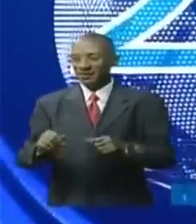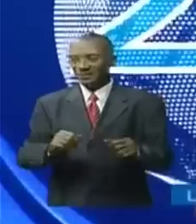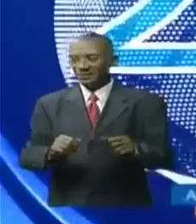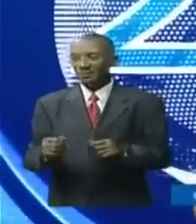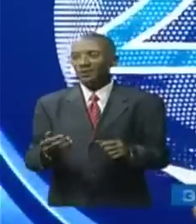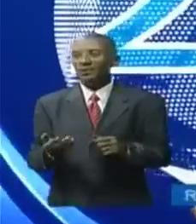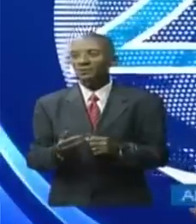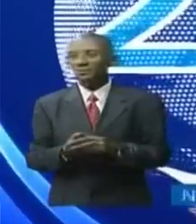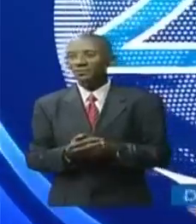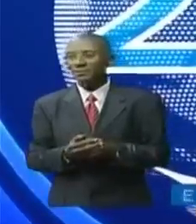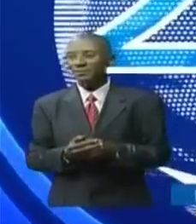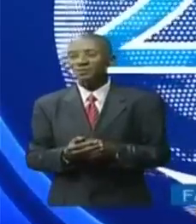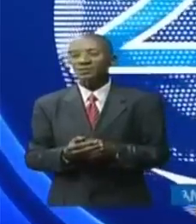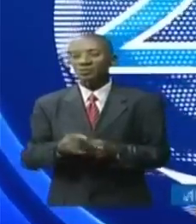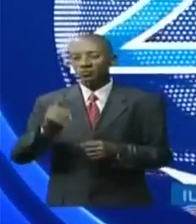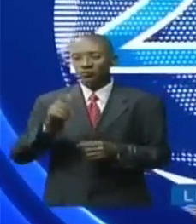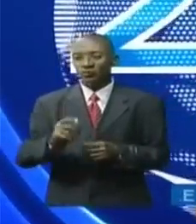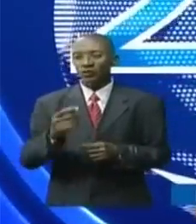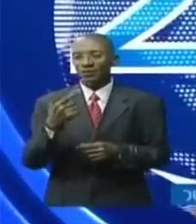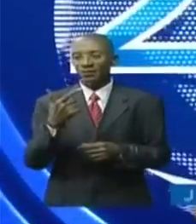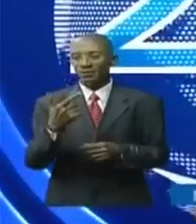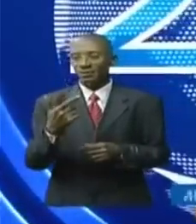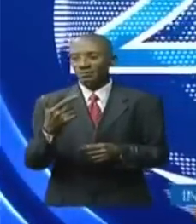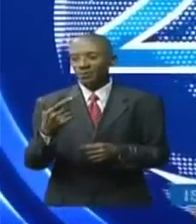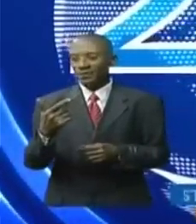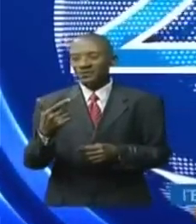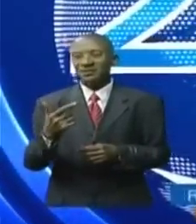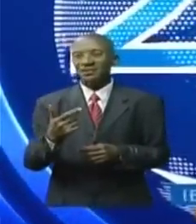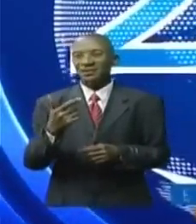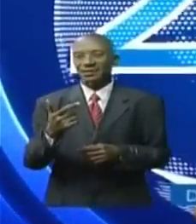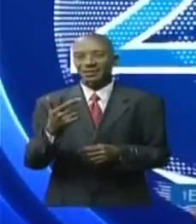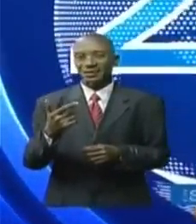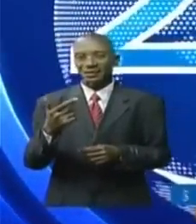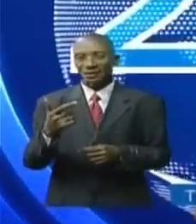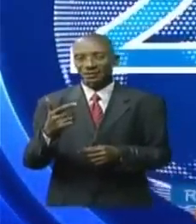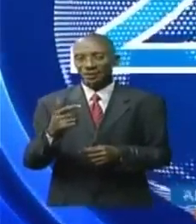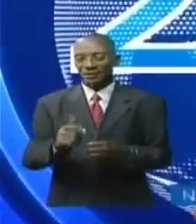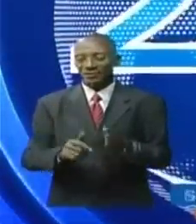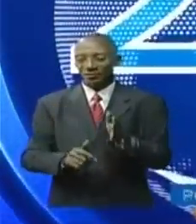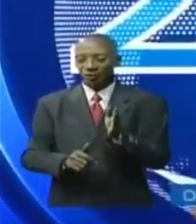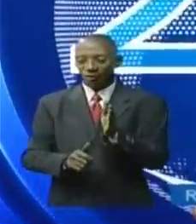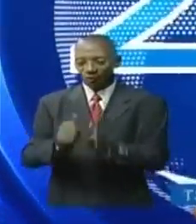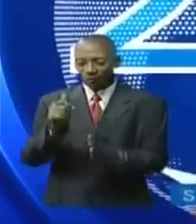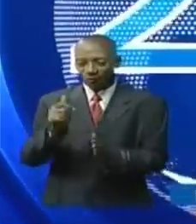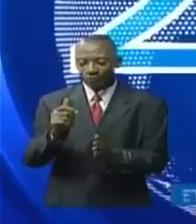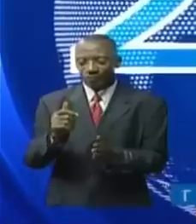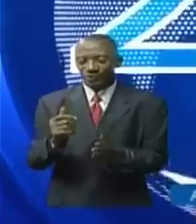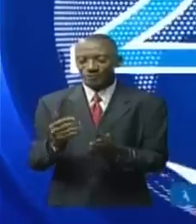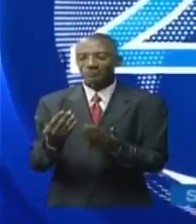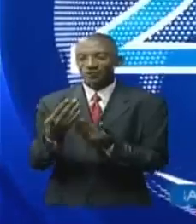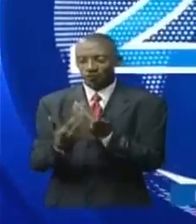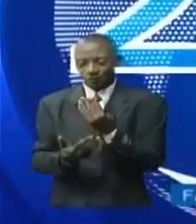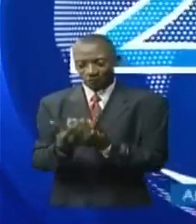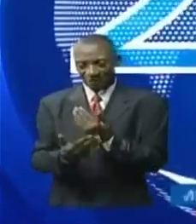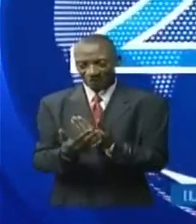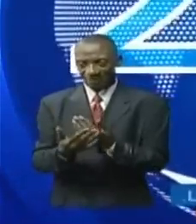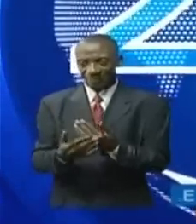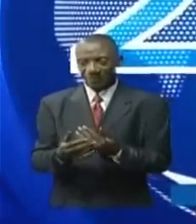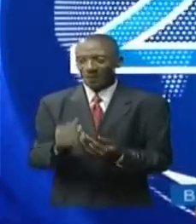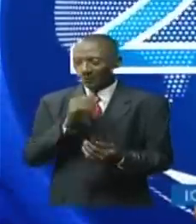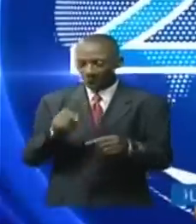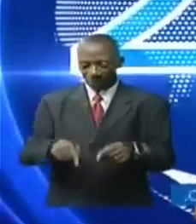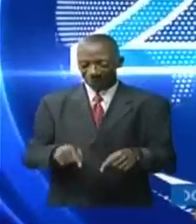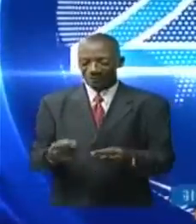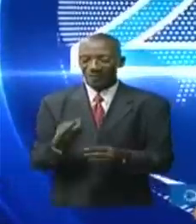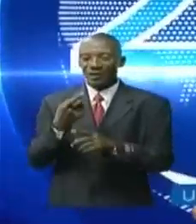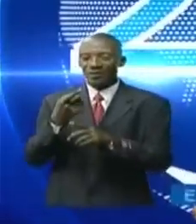lieu le mardi 5 et mercredi 6 juillet 2022 pour les finalistes de